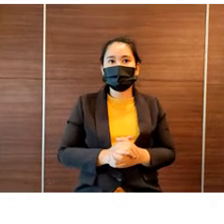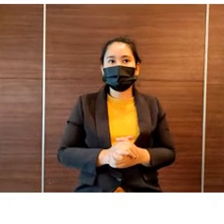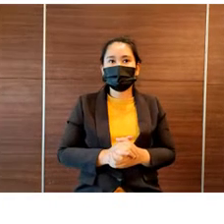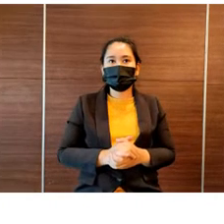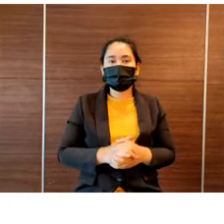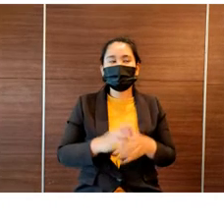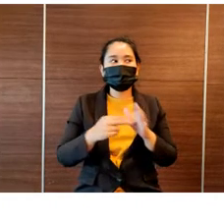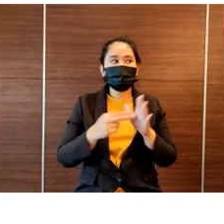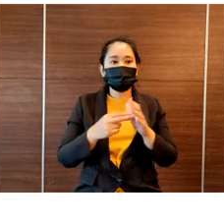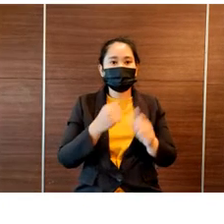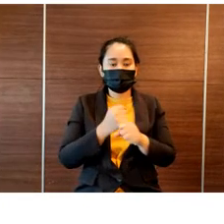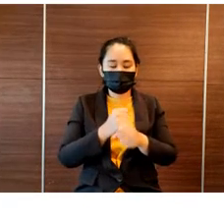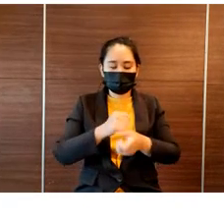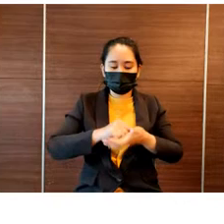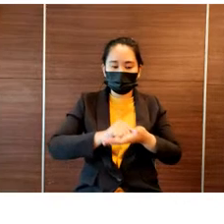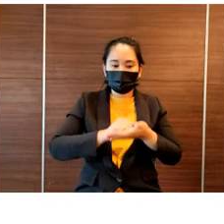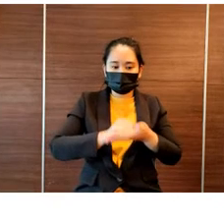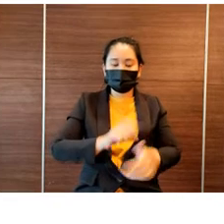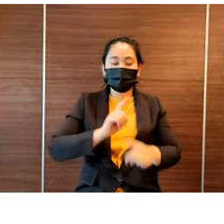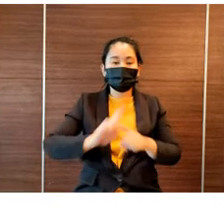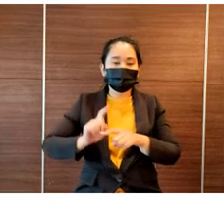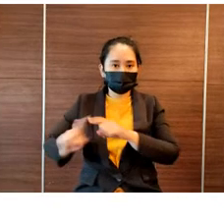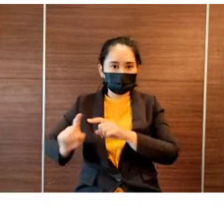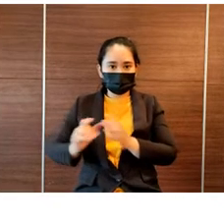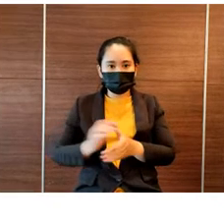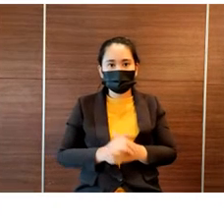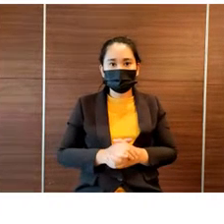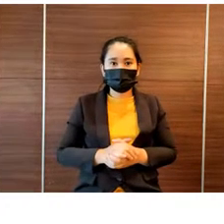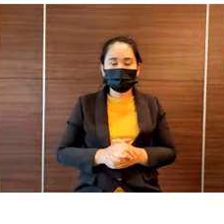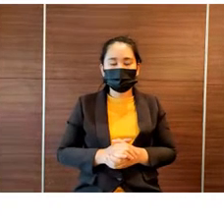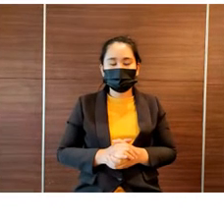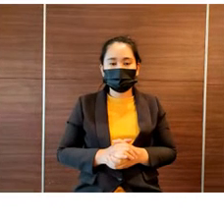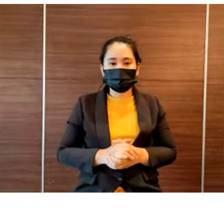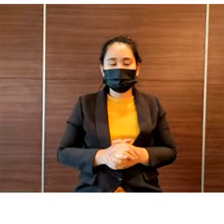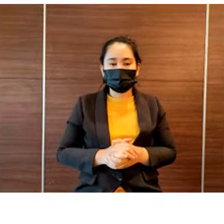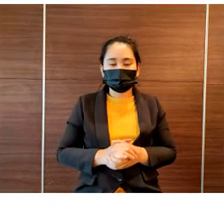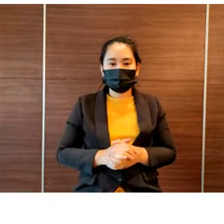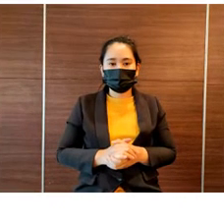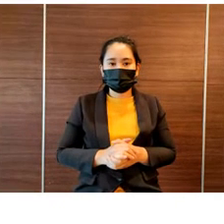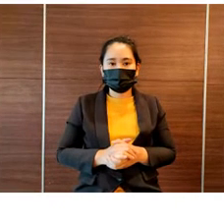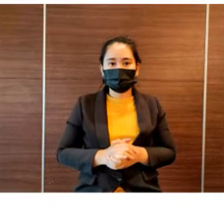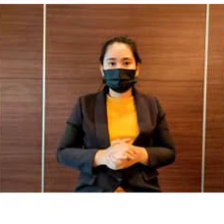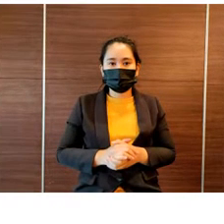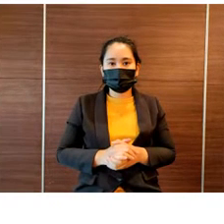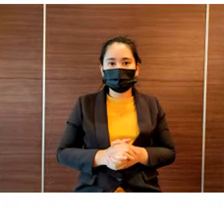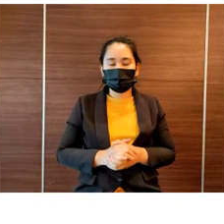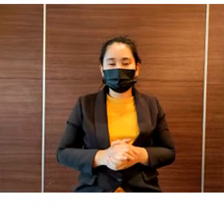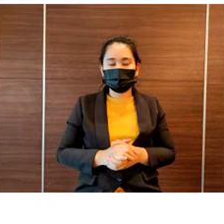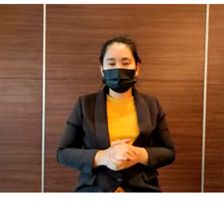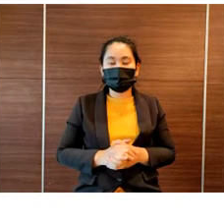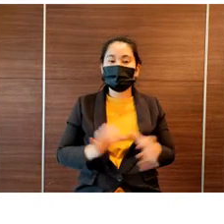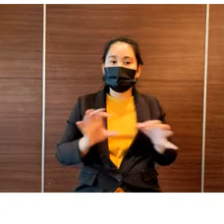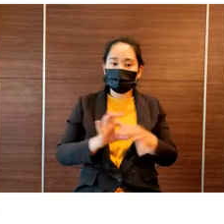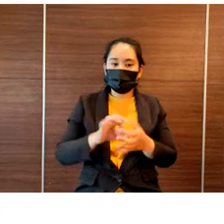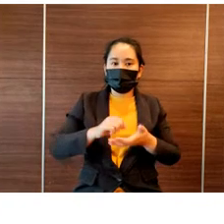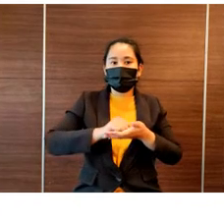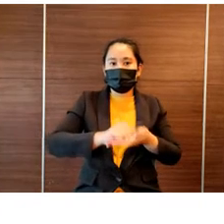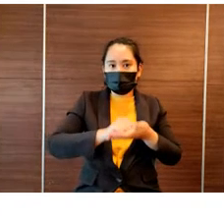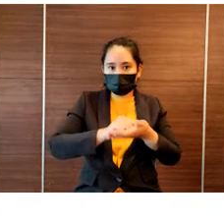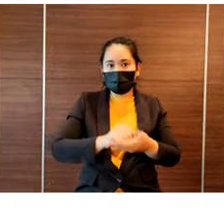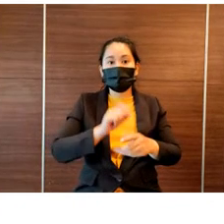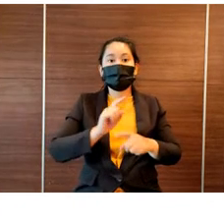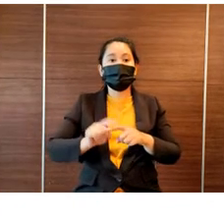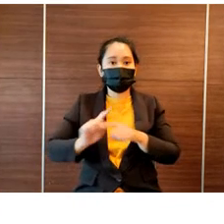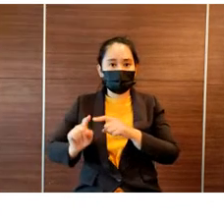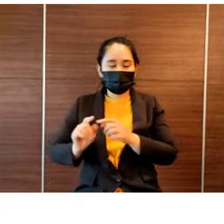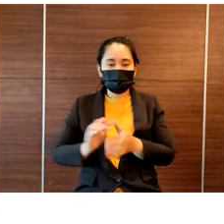facility ต่างๆสร้างแล้วก็สิ่งสำคัญที่เราเห็นเรื่องของการบริการอันนี้ก็คือเ